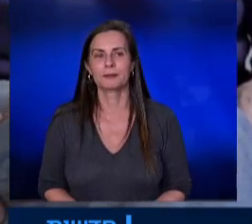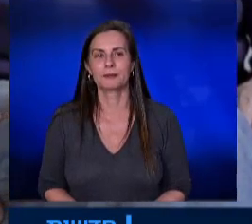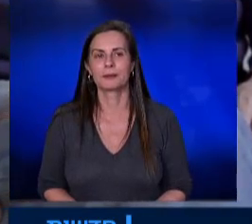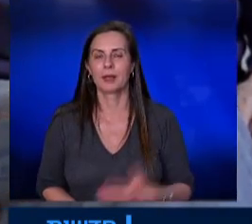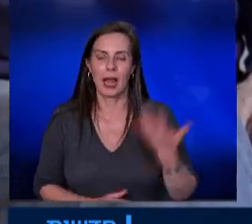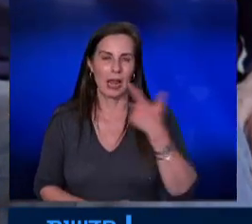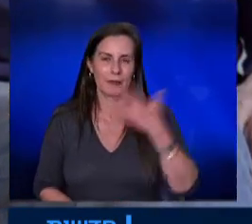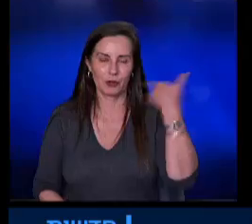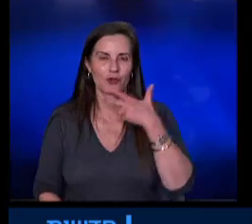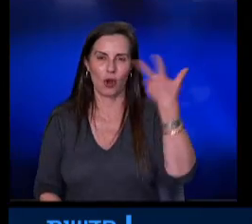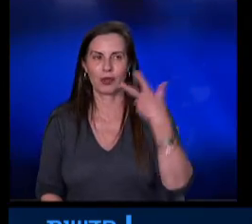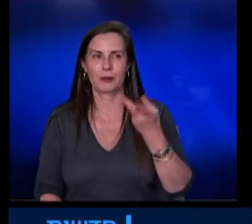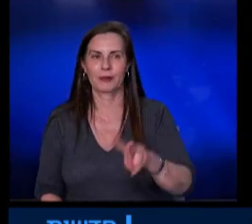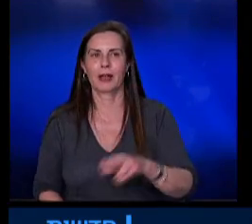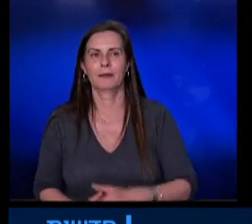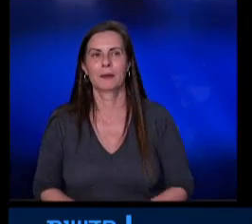בשלוש שנים שהיא נפטרה.